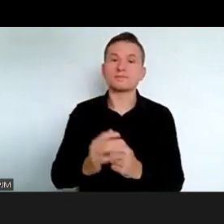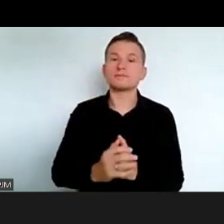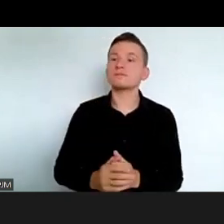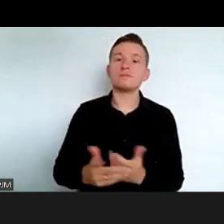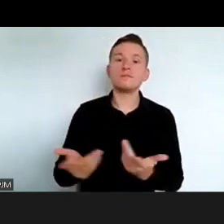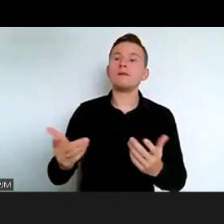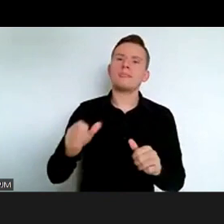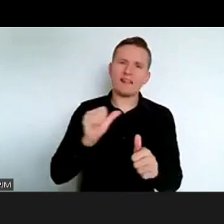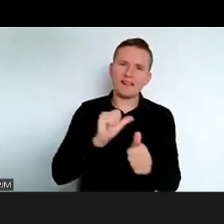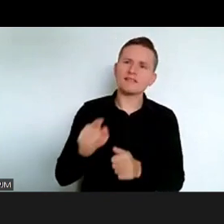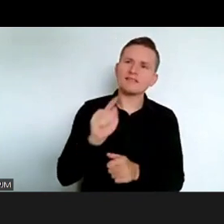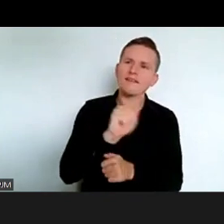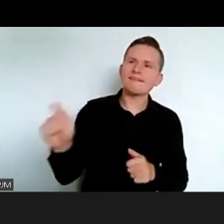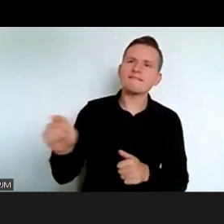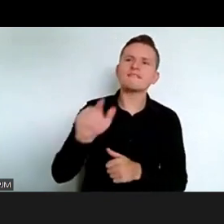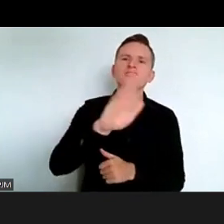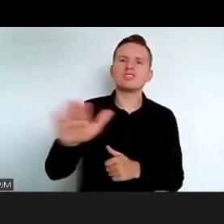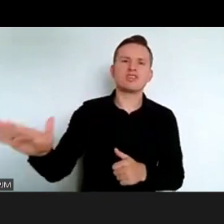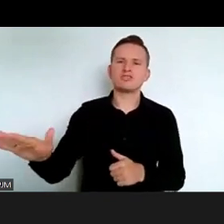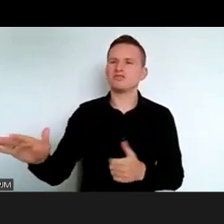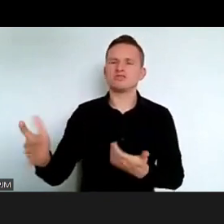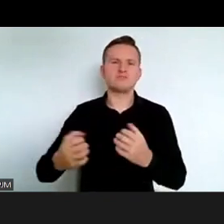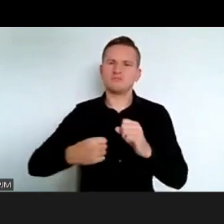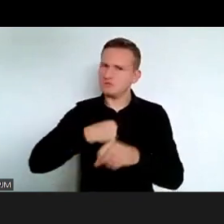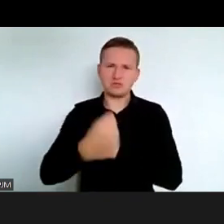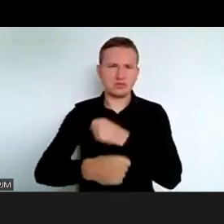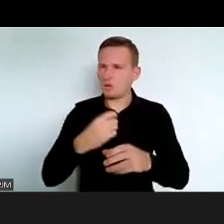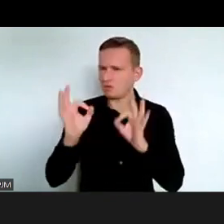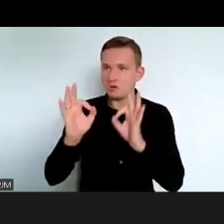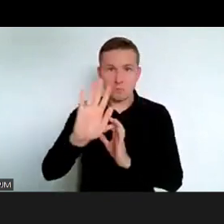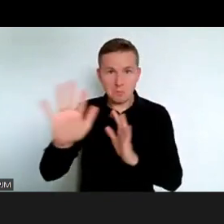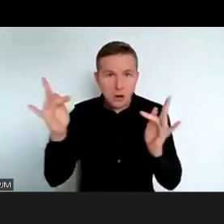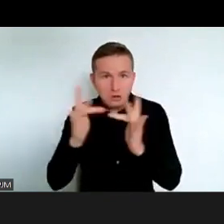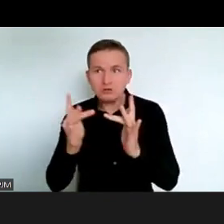dzieciaki, które pięknie funkcjonują, mimo że posiadają orzeczenia.